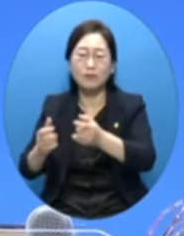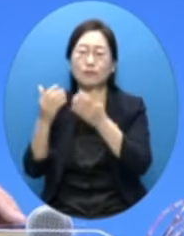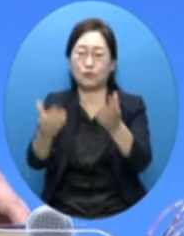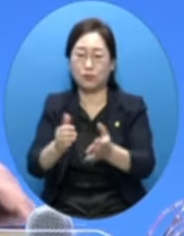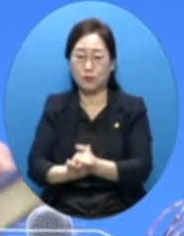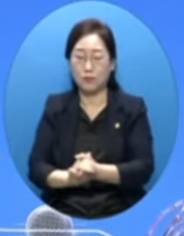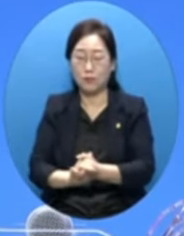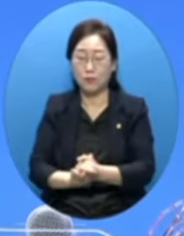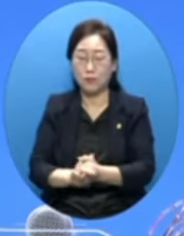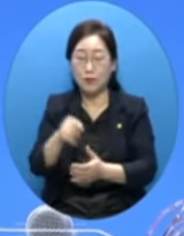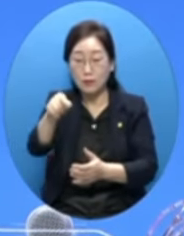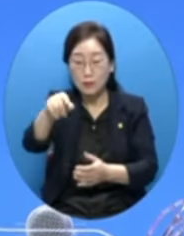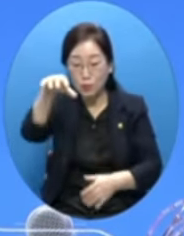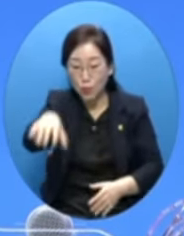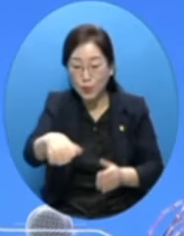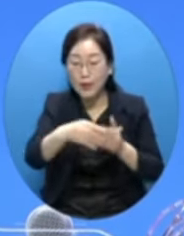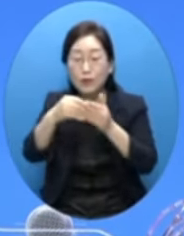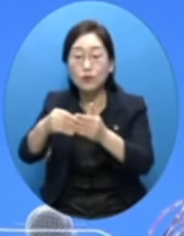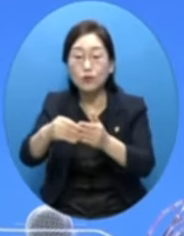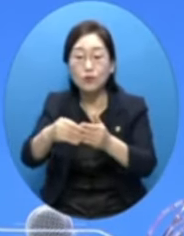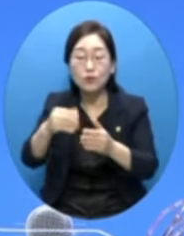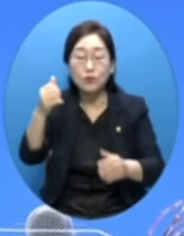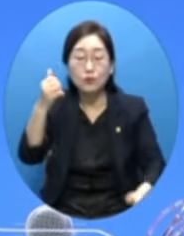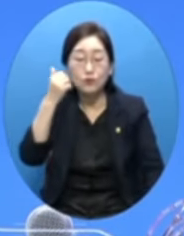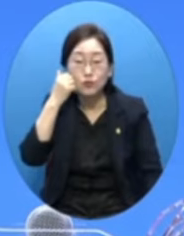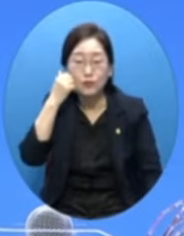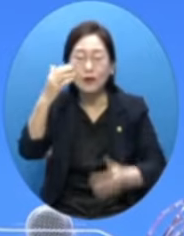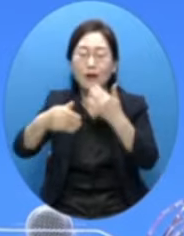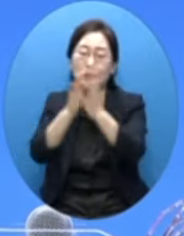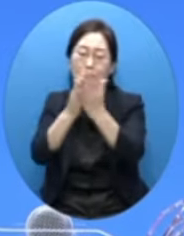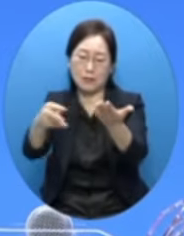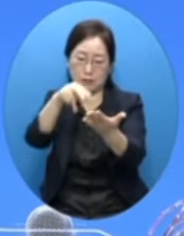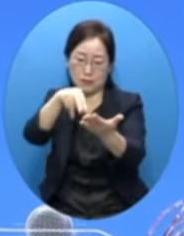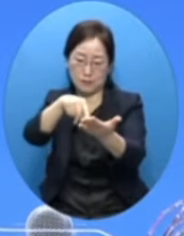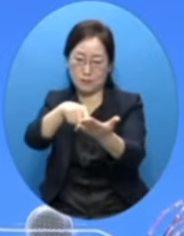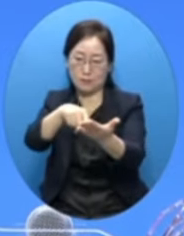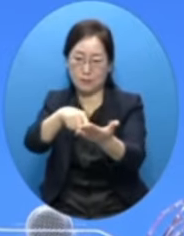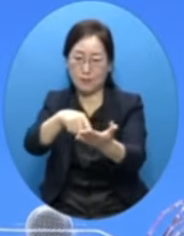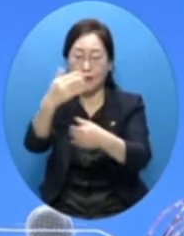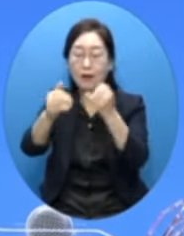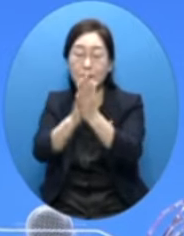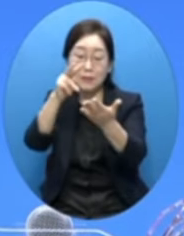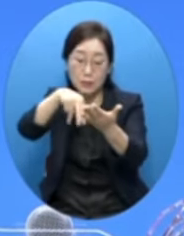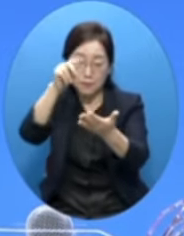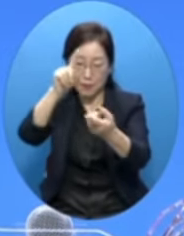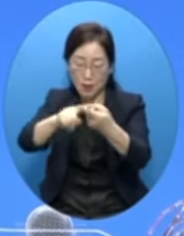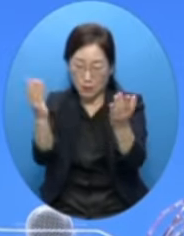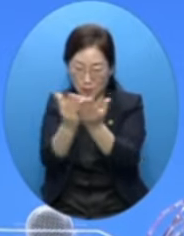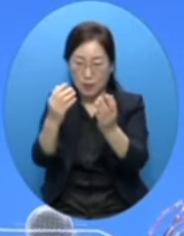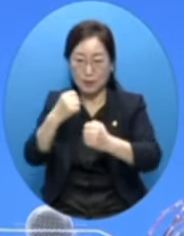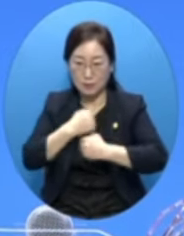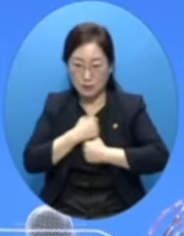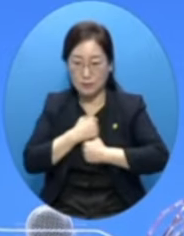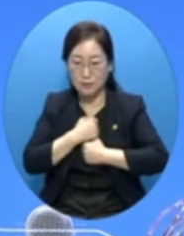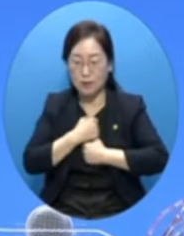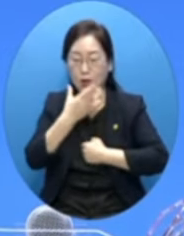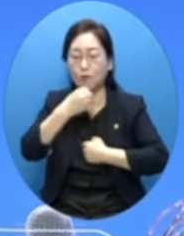그 길로 인도하는 것이 바로 하나님의 말씀입니다. 이 말씀을 지켜 행할 때 우리는 복받은 인생을 살게 되는